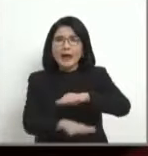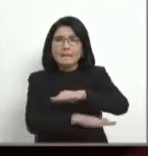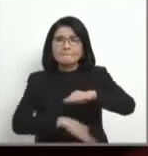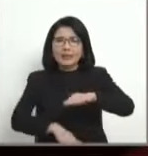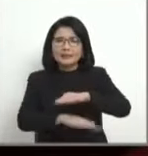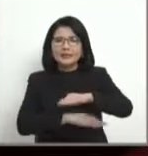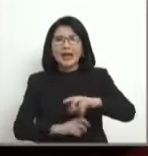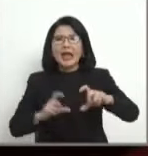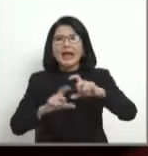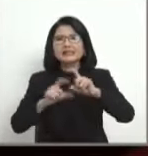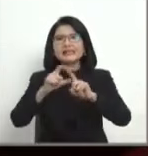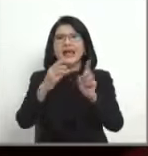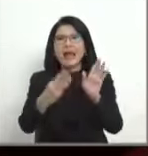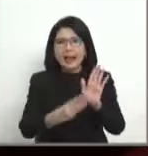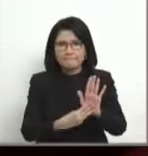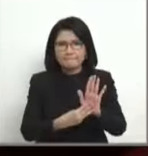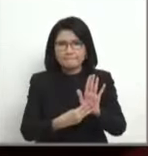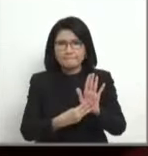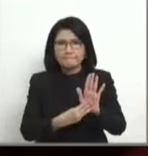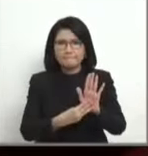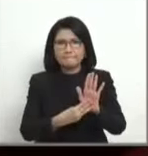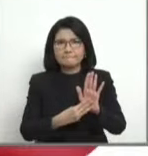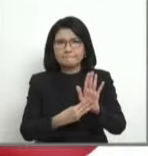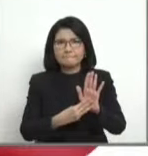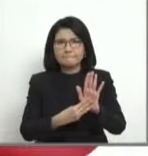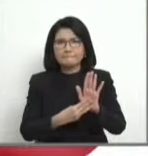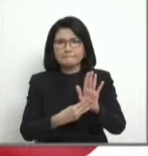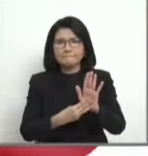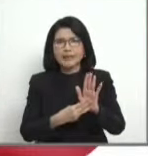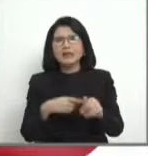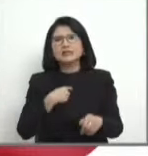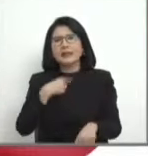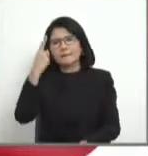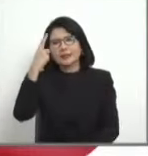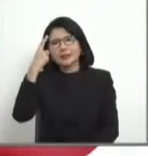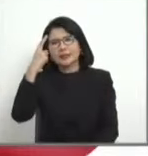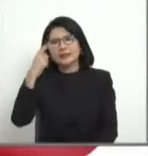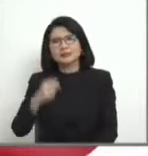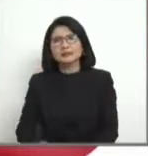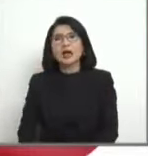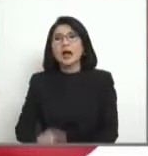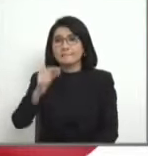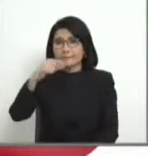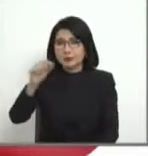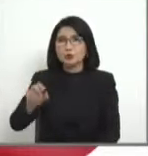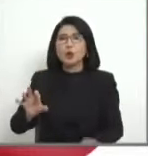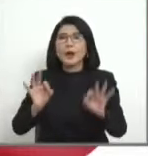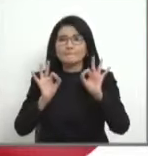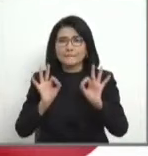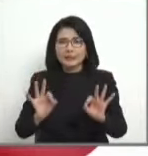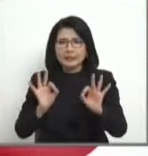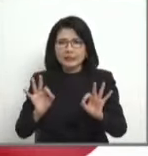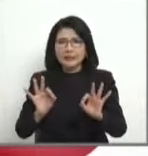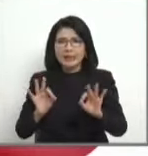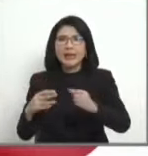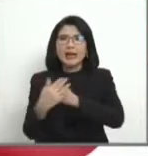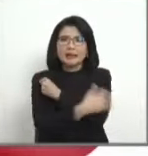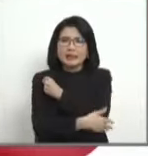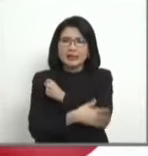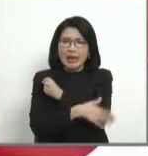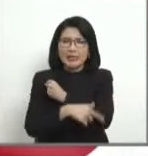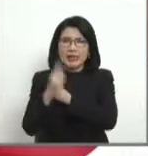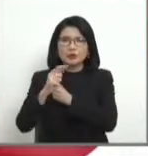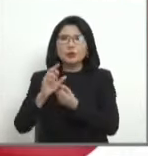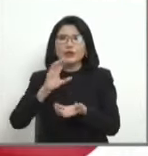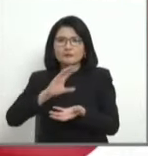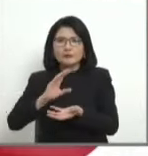sumber daya manusia, saya kira tidak boleh diingkari bahwa betul pendidikan adalah investasi. Jangan dihitung-hitung sebagai